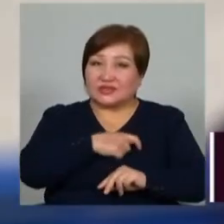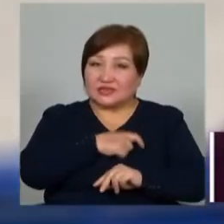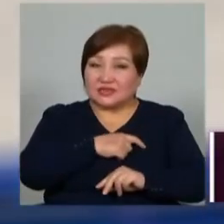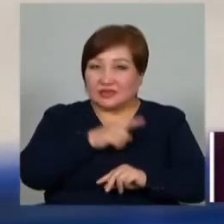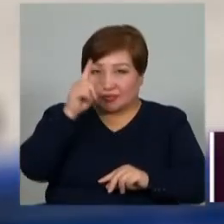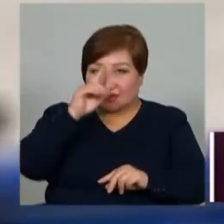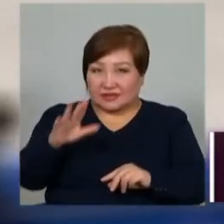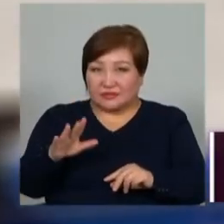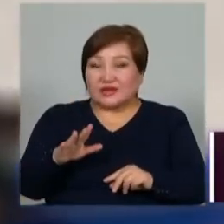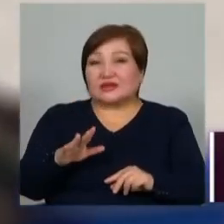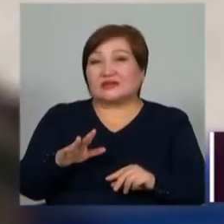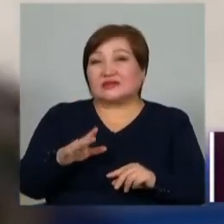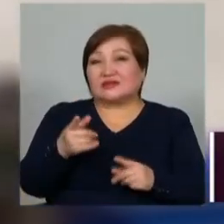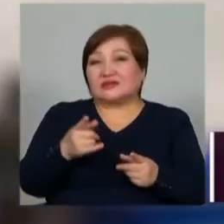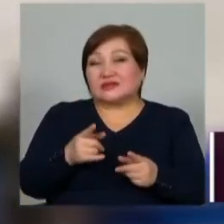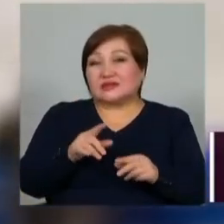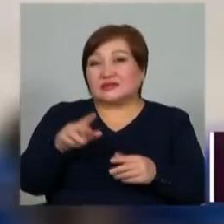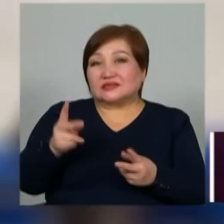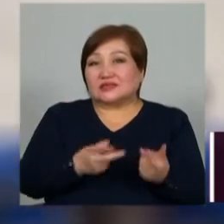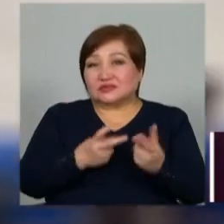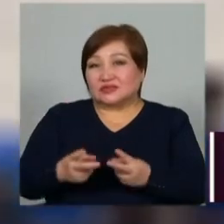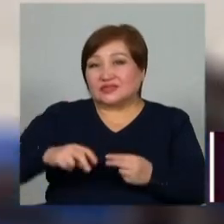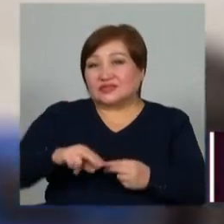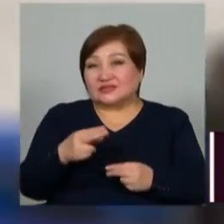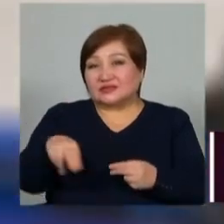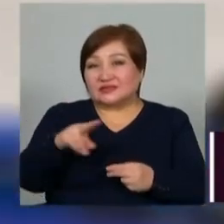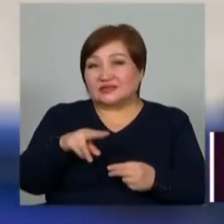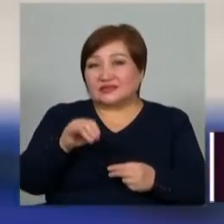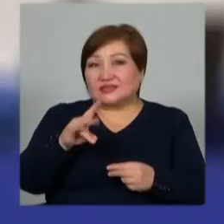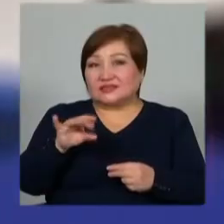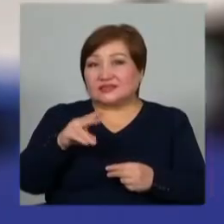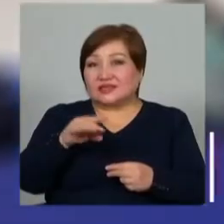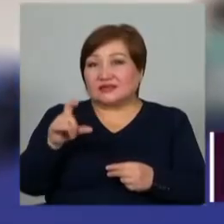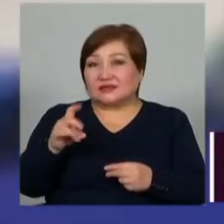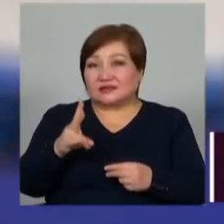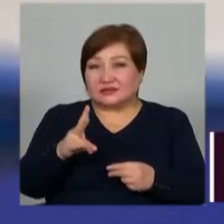сырғанаушысы Денис Теннің досы Стефан Ламбиель болатын.